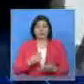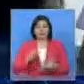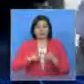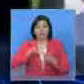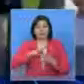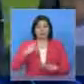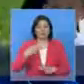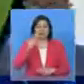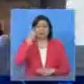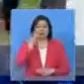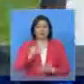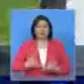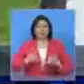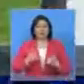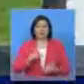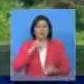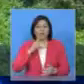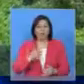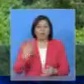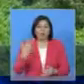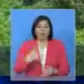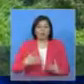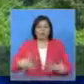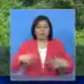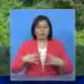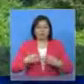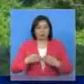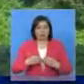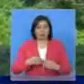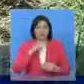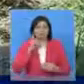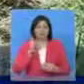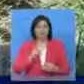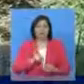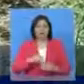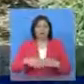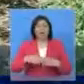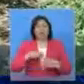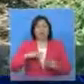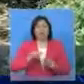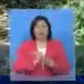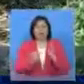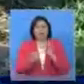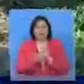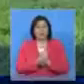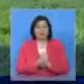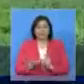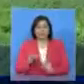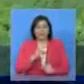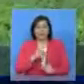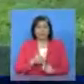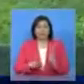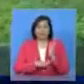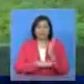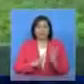Тәуелсіздіктің 30 жылдығы аясында 30 жас отбасы анаға тағзым ғимарат алаңын жасыл желекке айналдырды. Әке ана бала алдағы уақытта